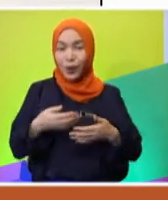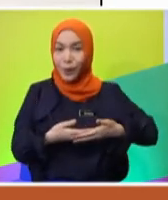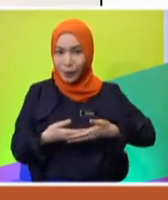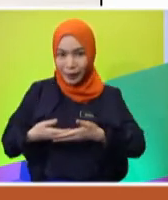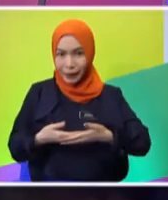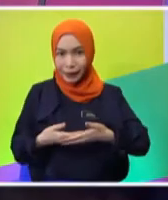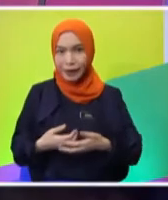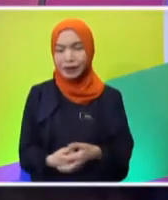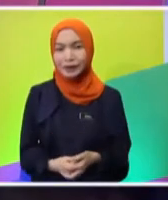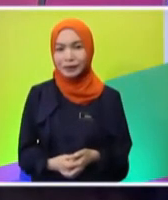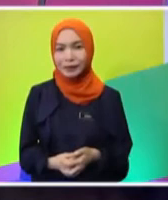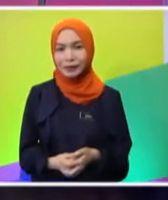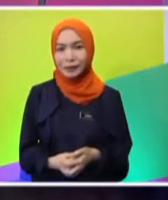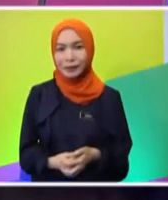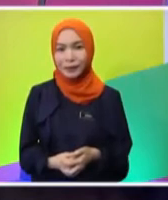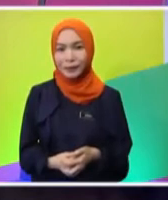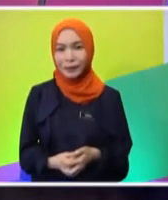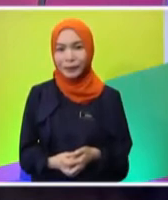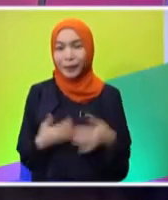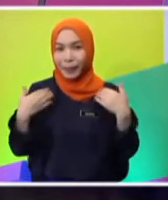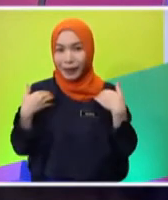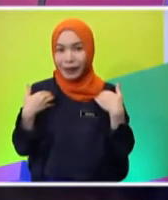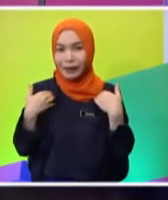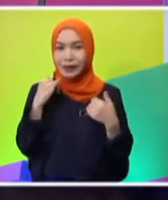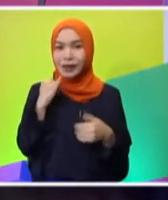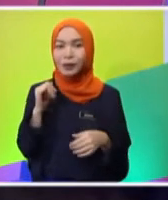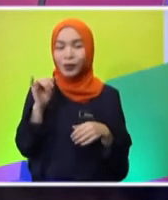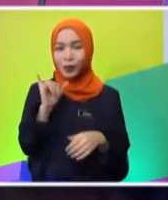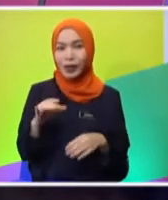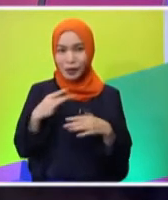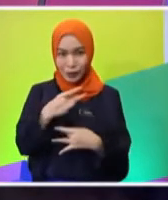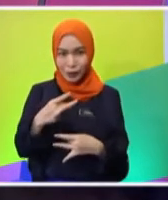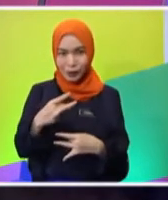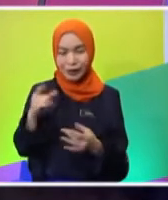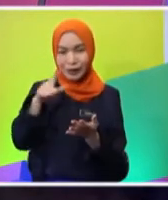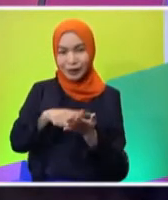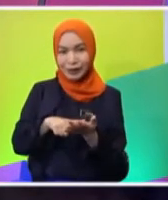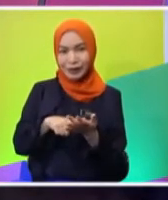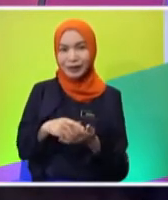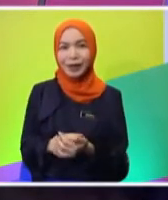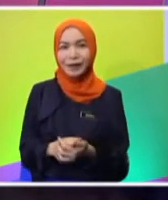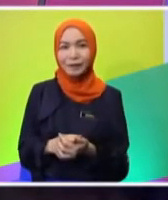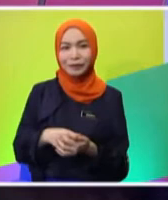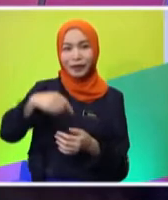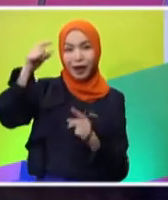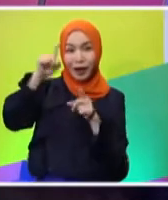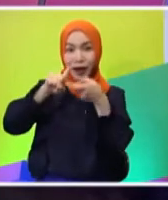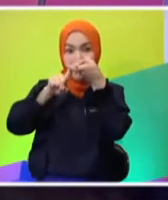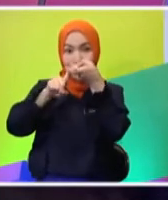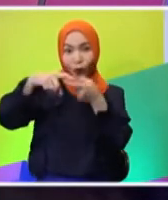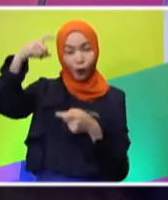kotoran-kotoran kadang-kadang Adi ibunya Suk letak dan sungai dekat baby Kau itulah dia ya kita beli ketika sebagai